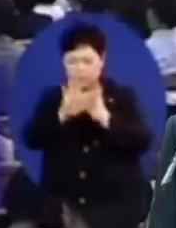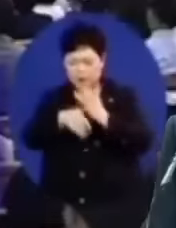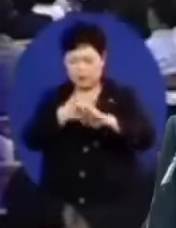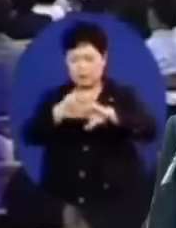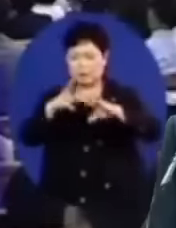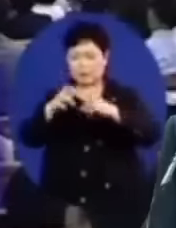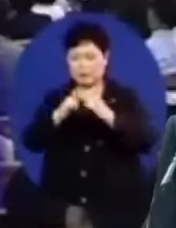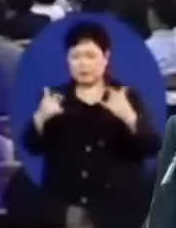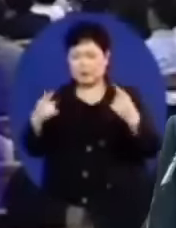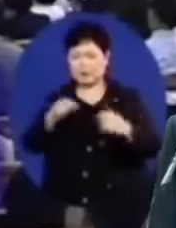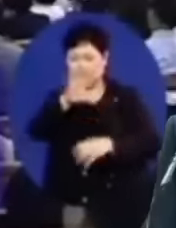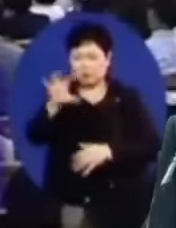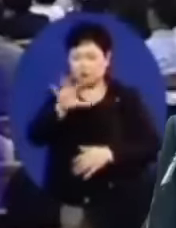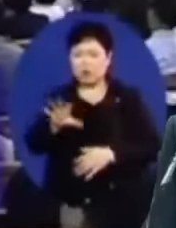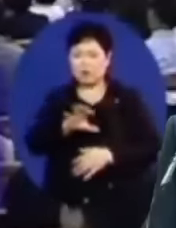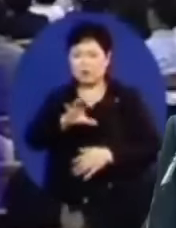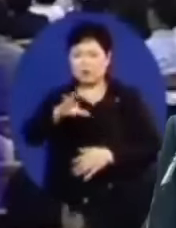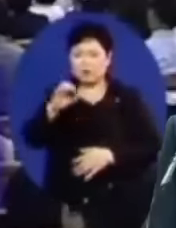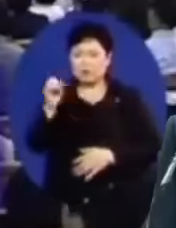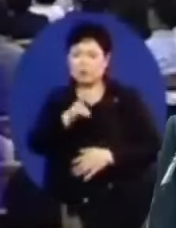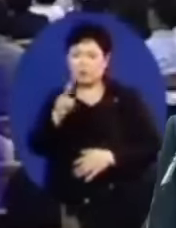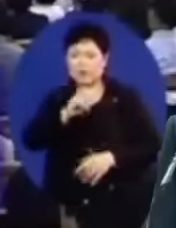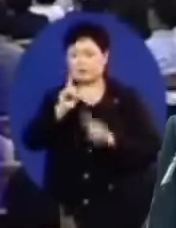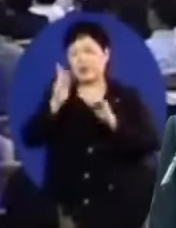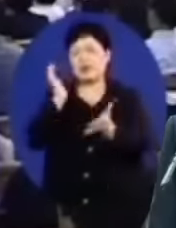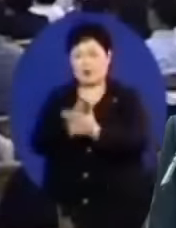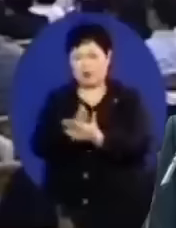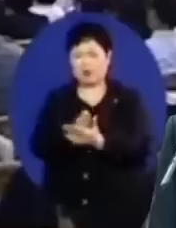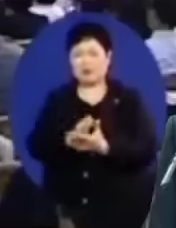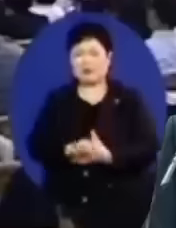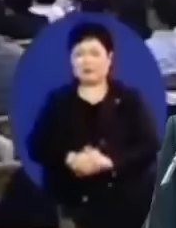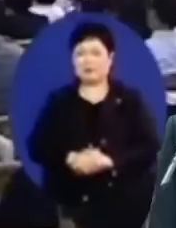이방인과 같이 중언부언하지 말라.